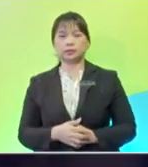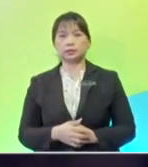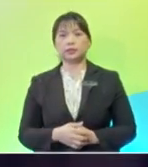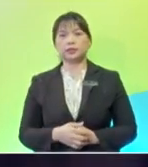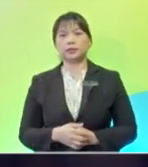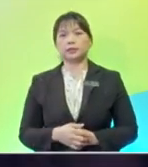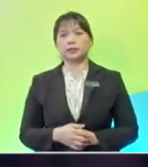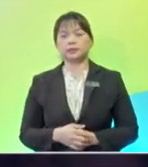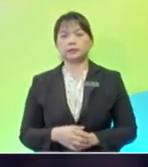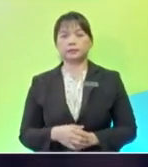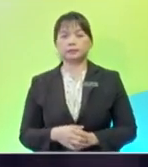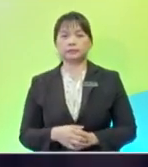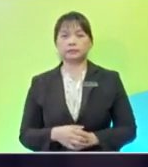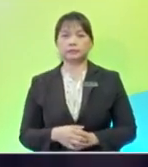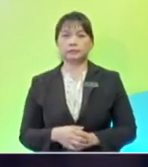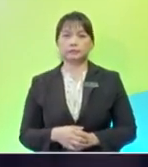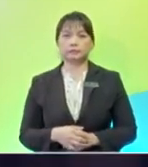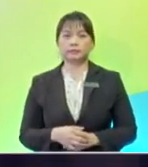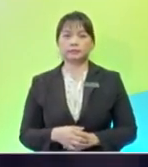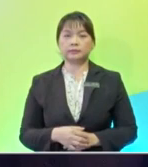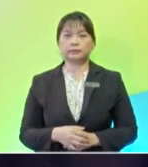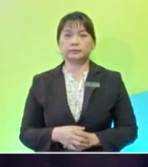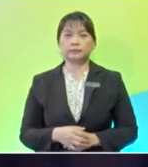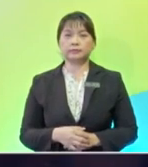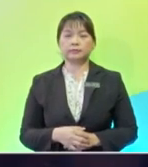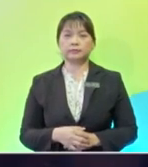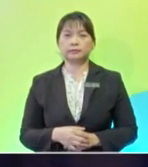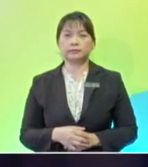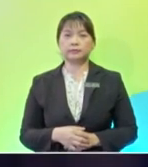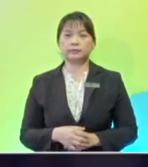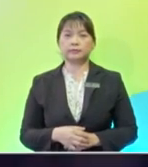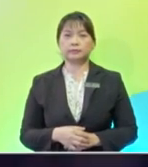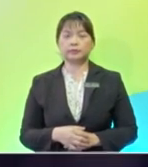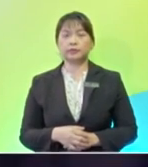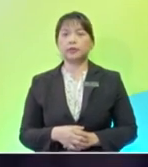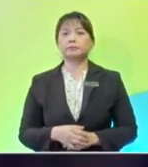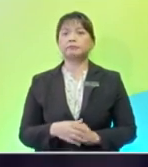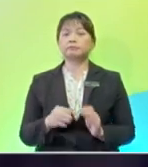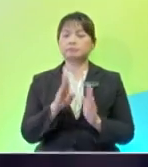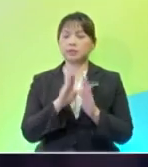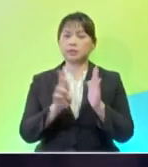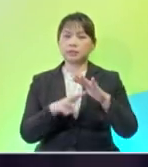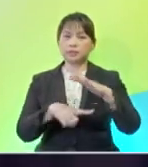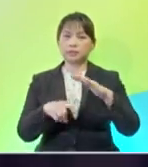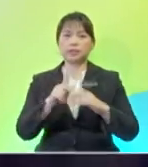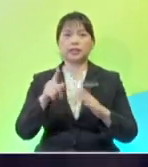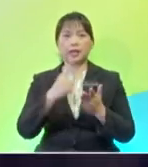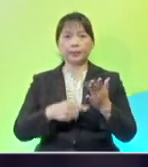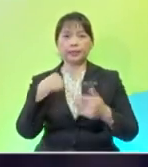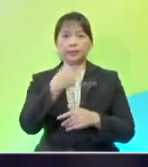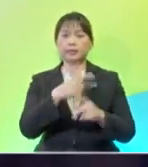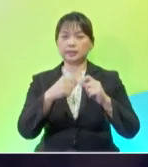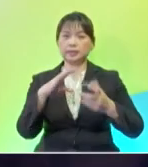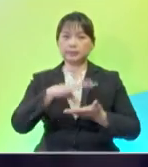oke sekarang nih Kak sini ah berdasarkan apa yang kita dah belajar hari ini dan bersama Bagaimana